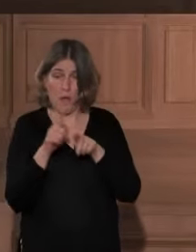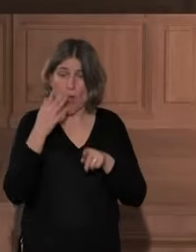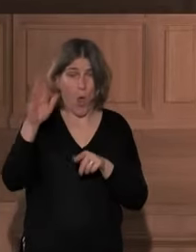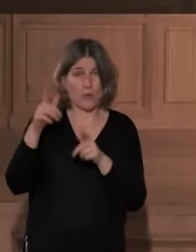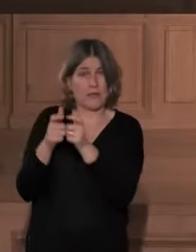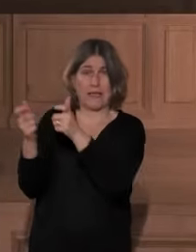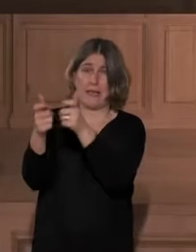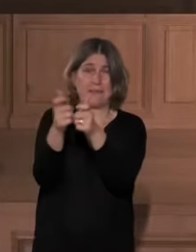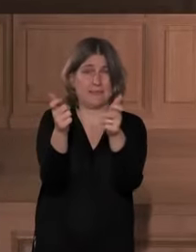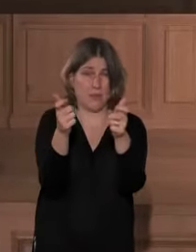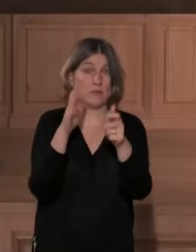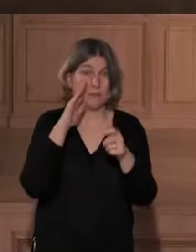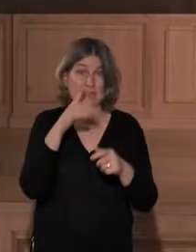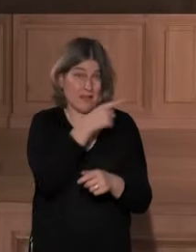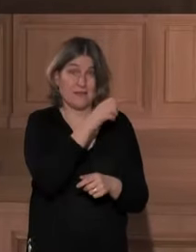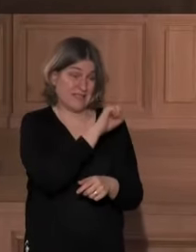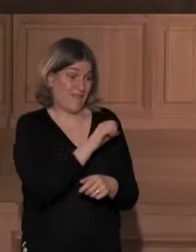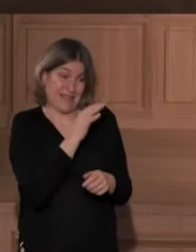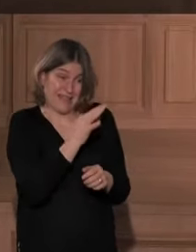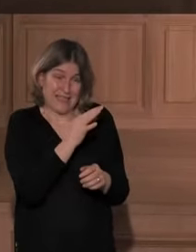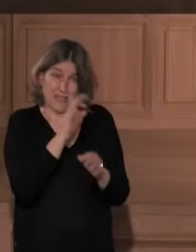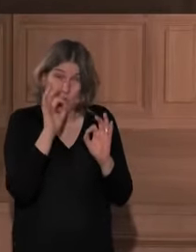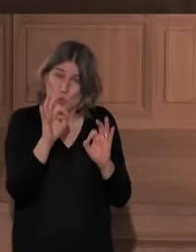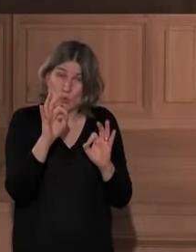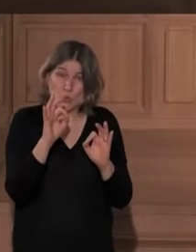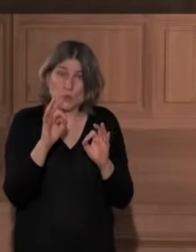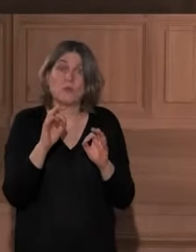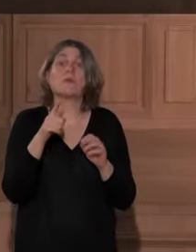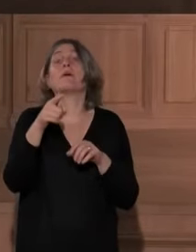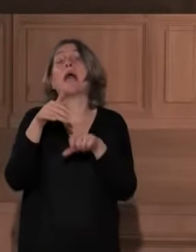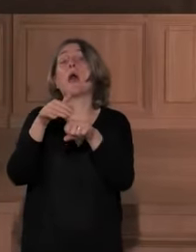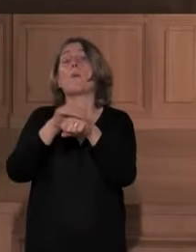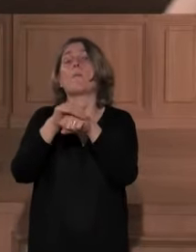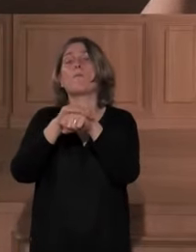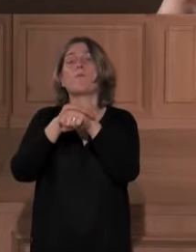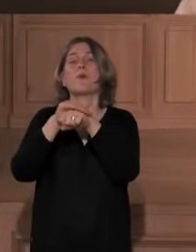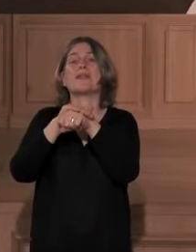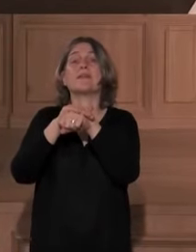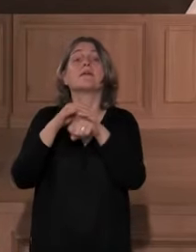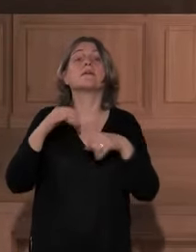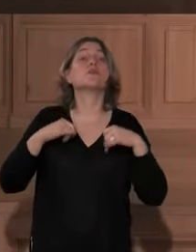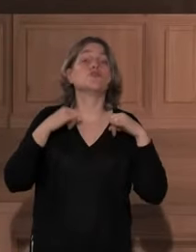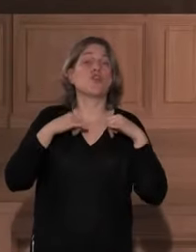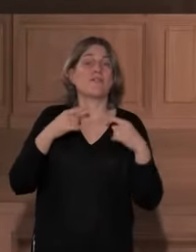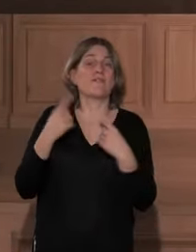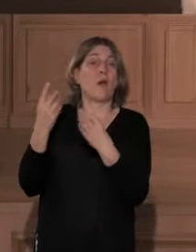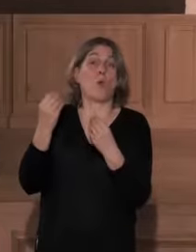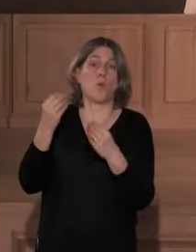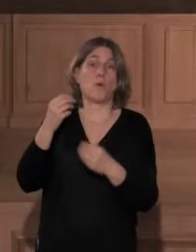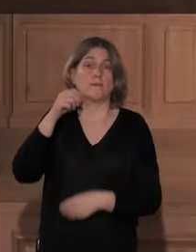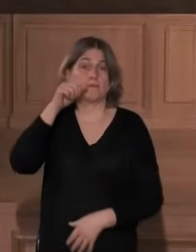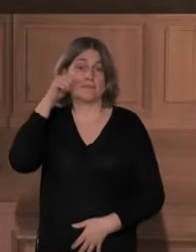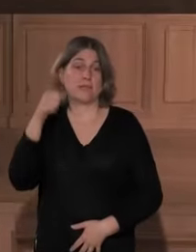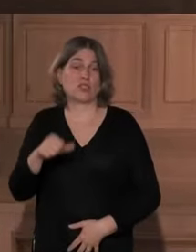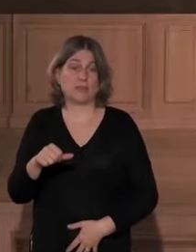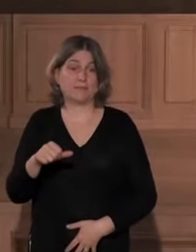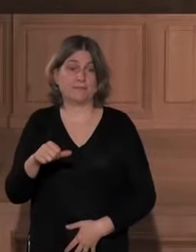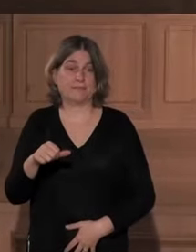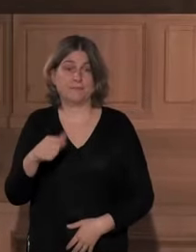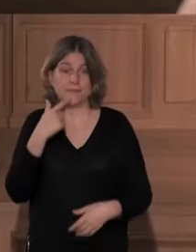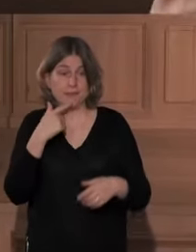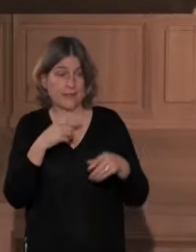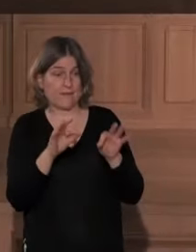parce qu'on a eu une politique pendant très longtemps où les jeunes allaient en Belgique, ce qui posait énormément de problèmes, d'abord dans la